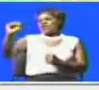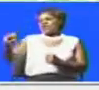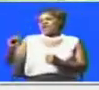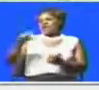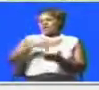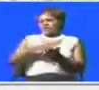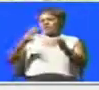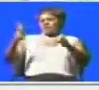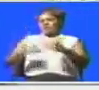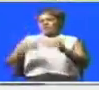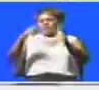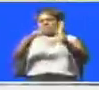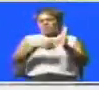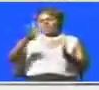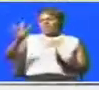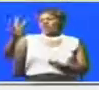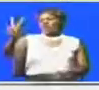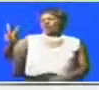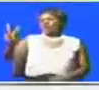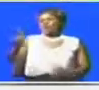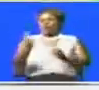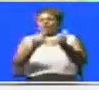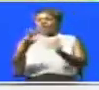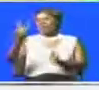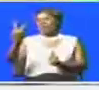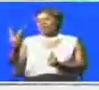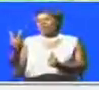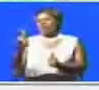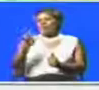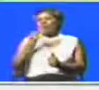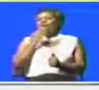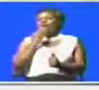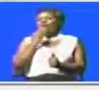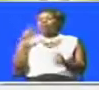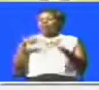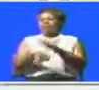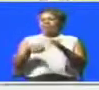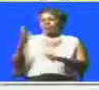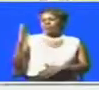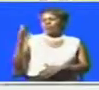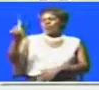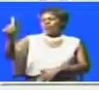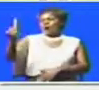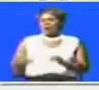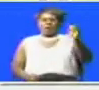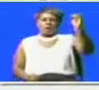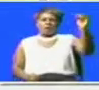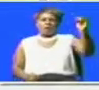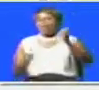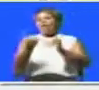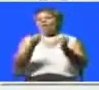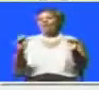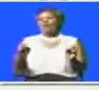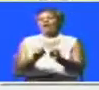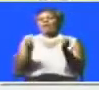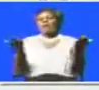nafasi ya saba na alama 42. Kwenye mchuano wa pili, klabu FC Leopards ilipiku Ulinzi Stars bao moja kwa nunge kwenye mechi